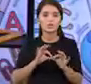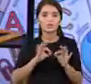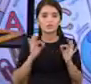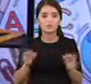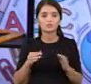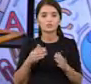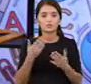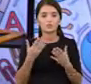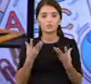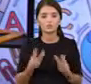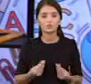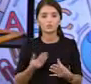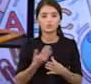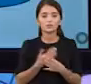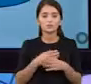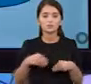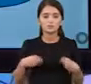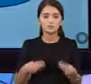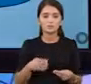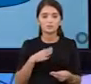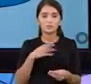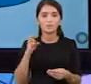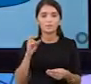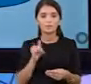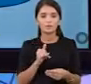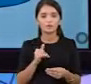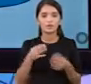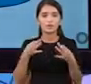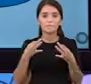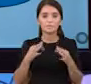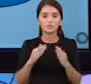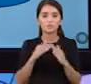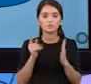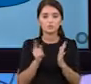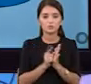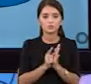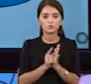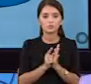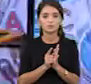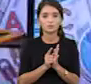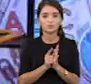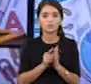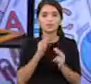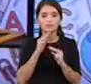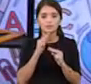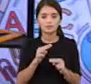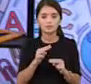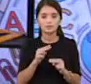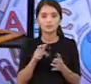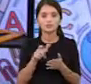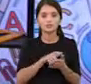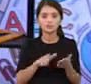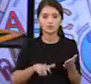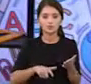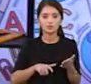yaxshi kunlarida xizmat qilmoqda. Navbatdagi topshiriq bu mustaqil topshiriq. Diqqat